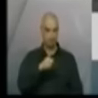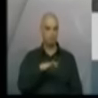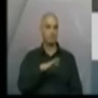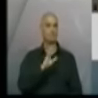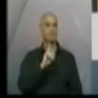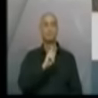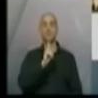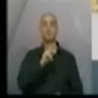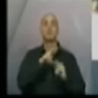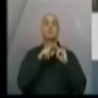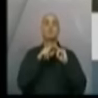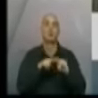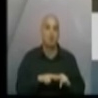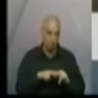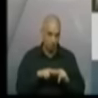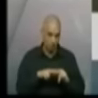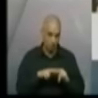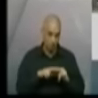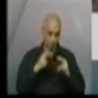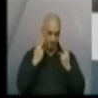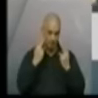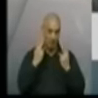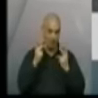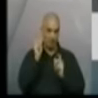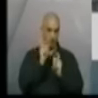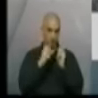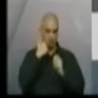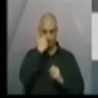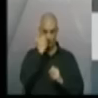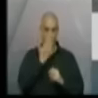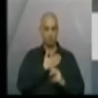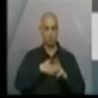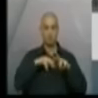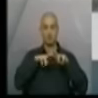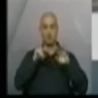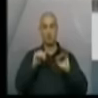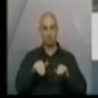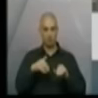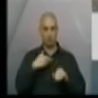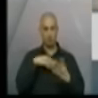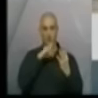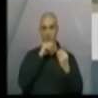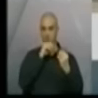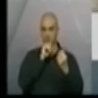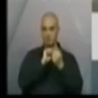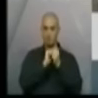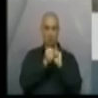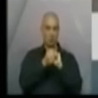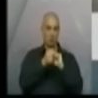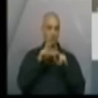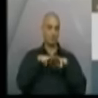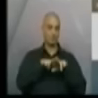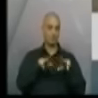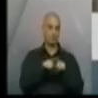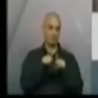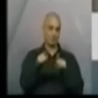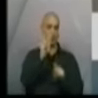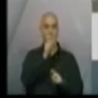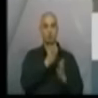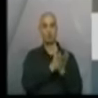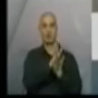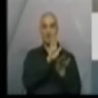בוחר אז מי שנשאר מי שנשאר וזה ב בעיקר אכלוסיה מבוגרת שתרצה להישאר אנחנו מדברים או להישאר במצבו הקיים כתושב